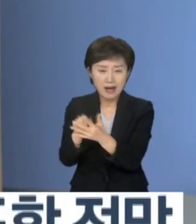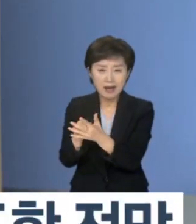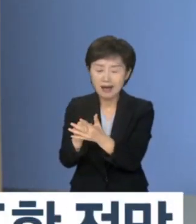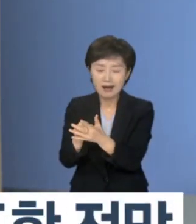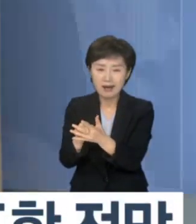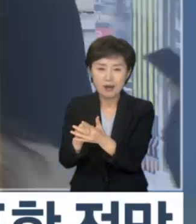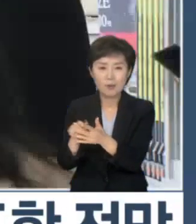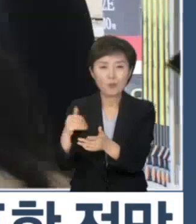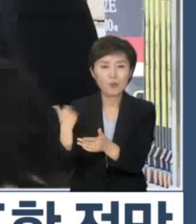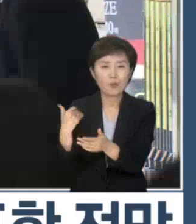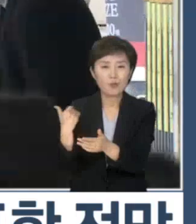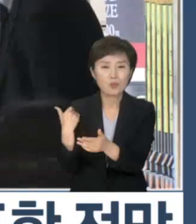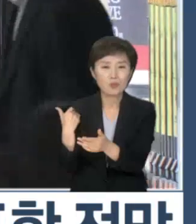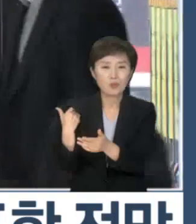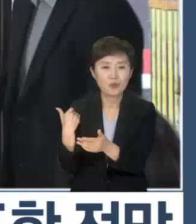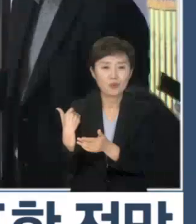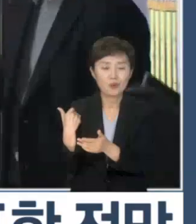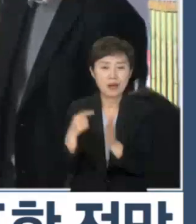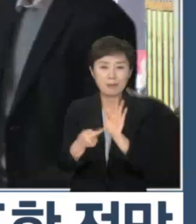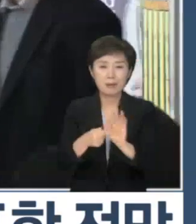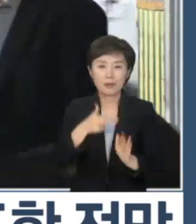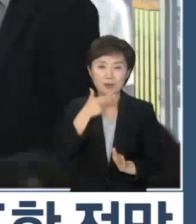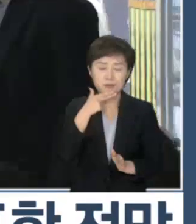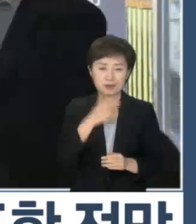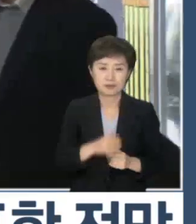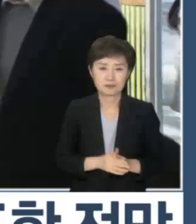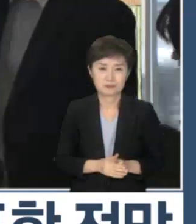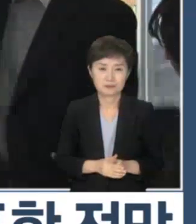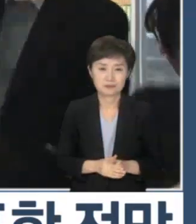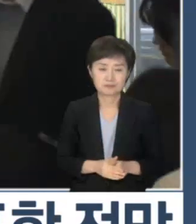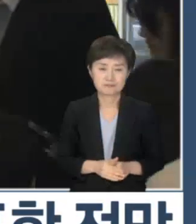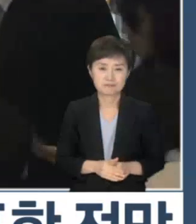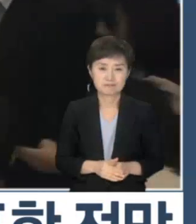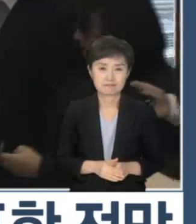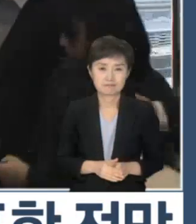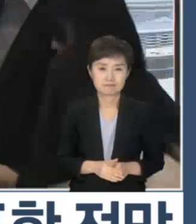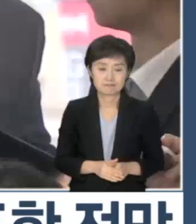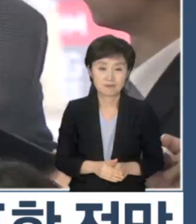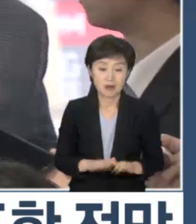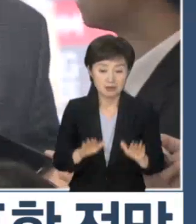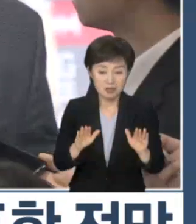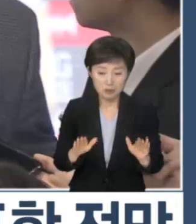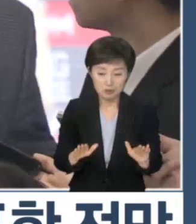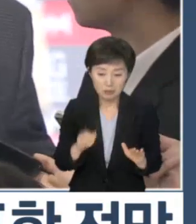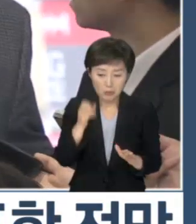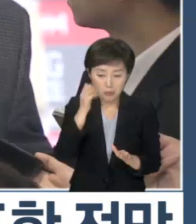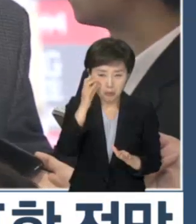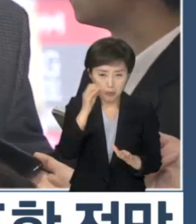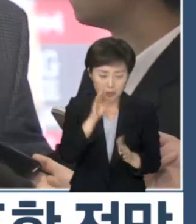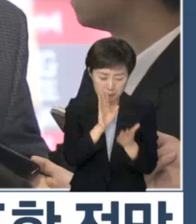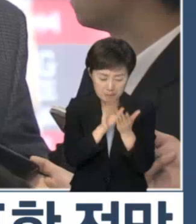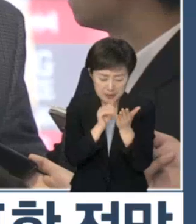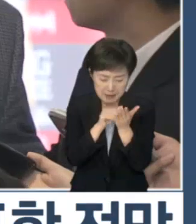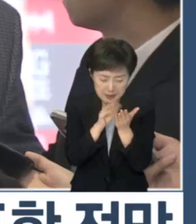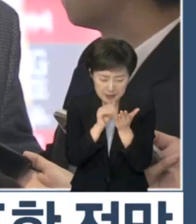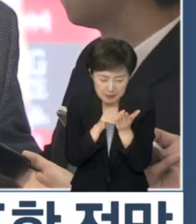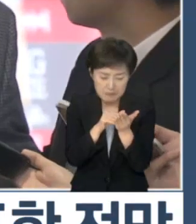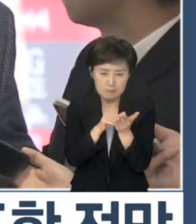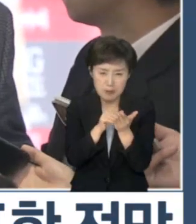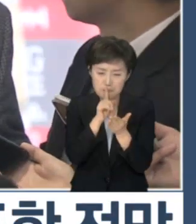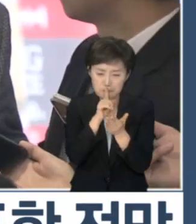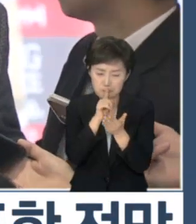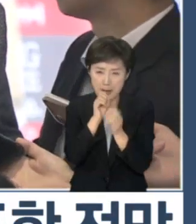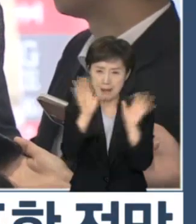혁신위원으로 참여하는지가 아직까지는 발표가 되지 않고 알려지지도 않았습니다. 굉장히 이번에는 보안이 아주 철저하게 지켜지고 있는